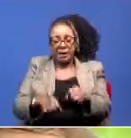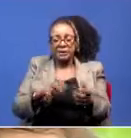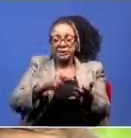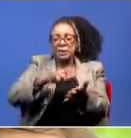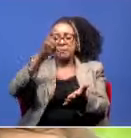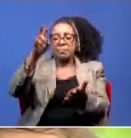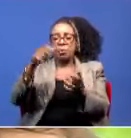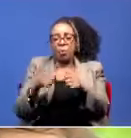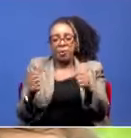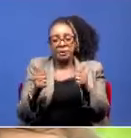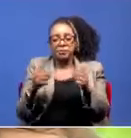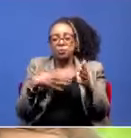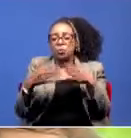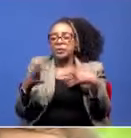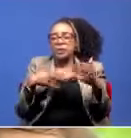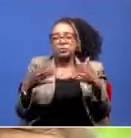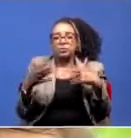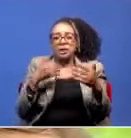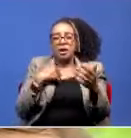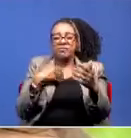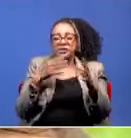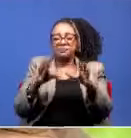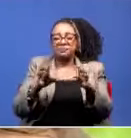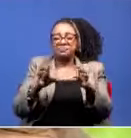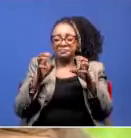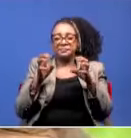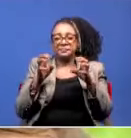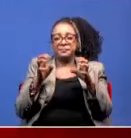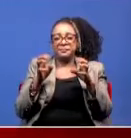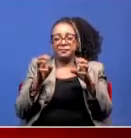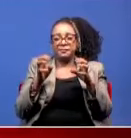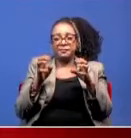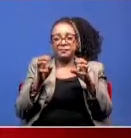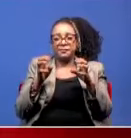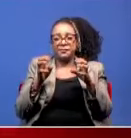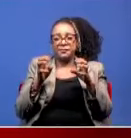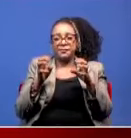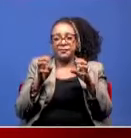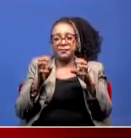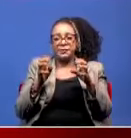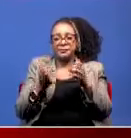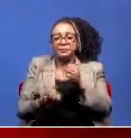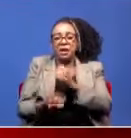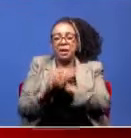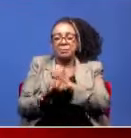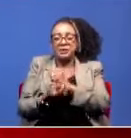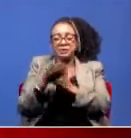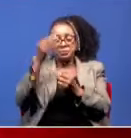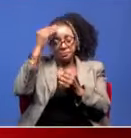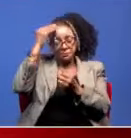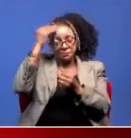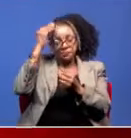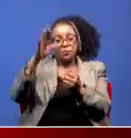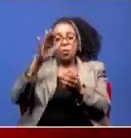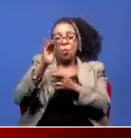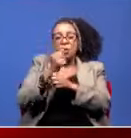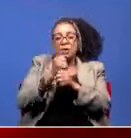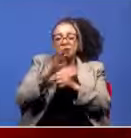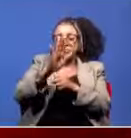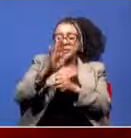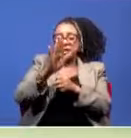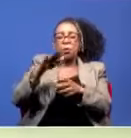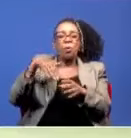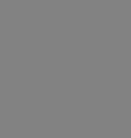kuruka vizuri bila kupata that muscle zao ziko weak. Anazidi kutuelimisha jinsi kazi yake